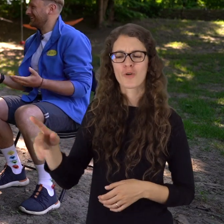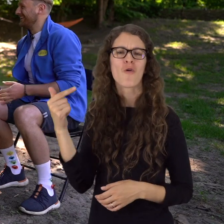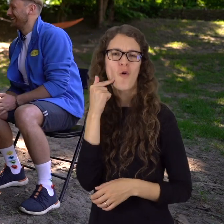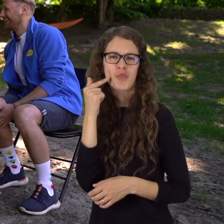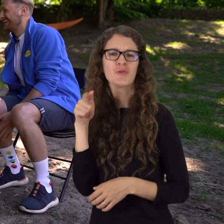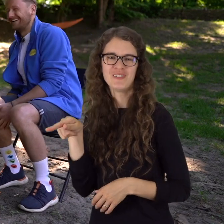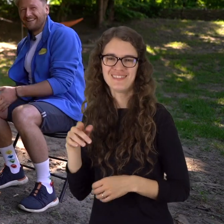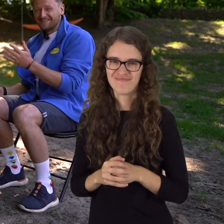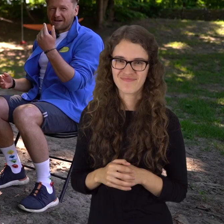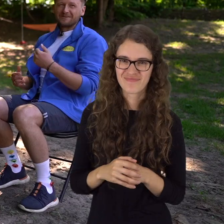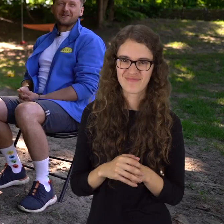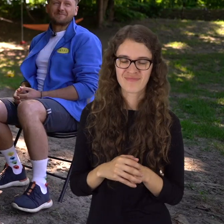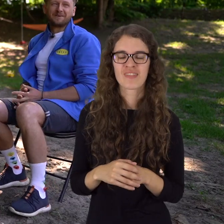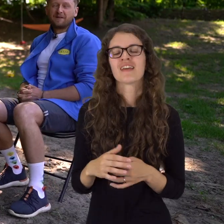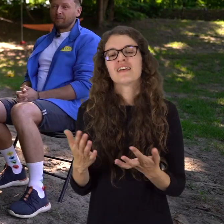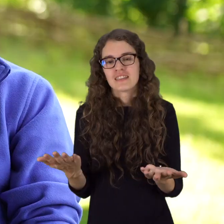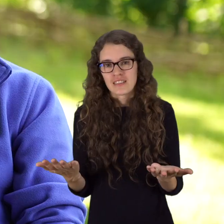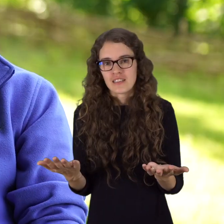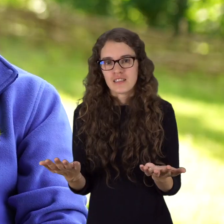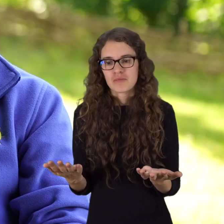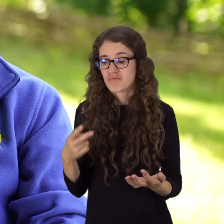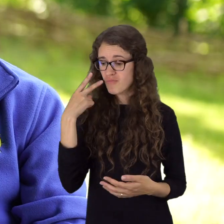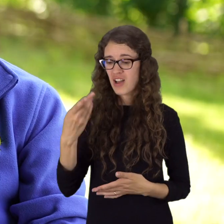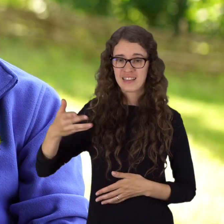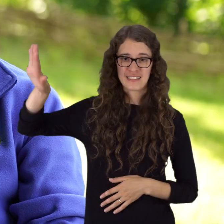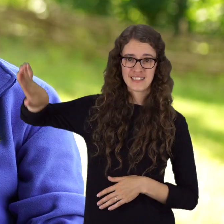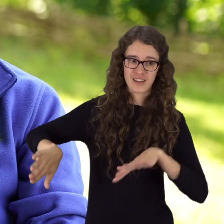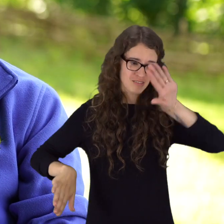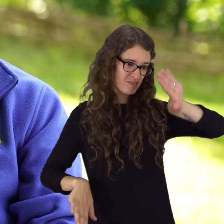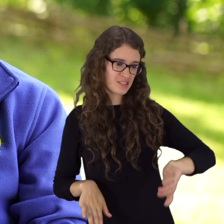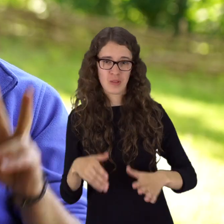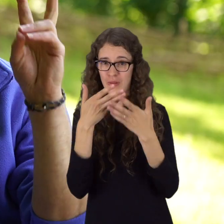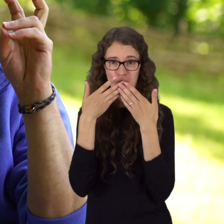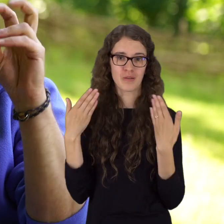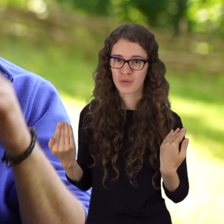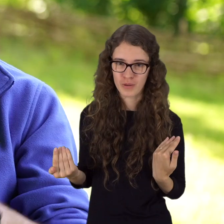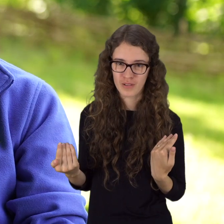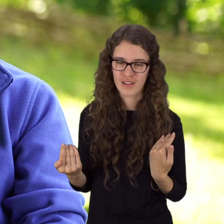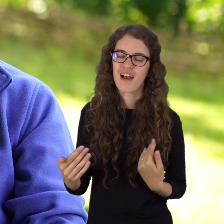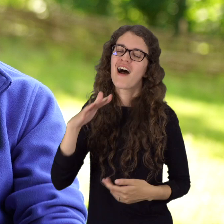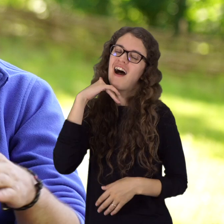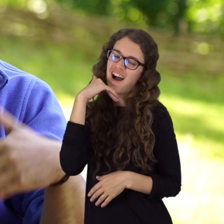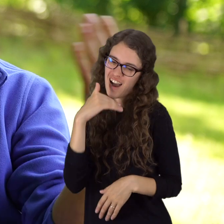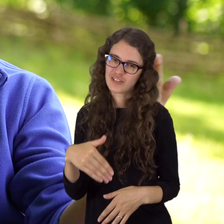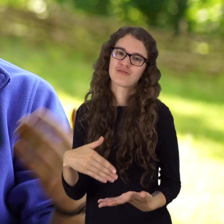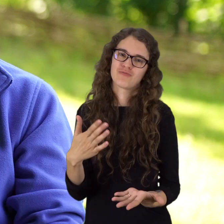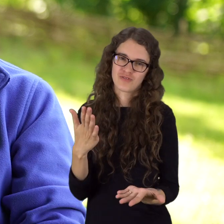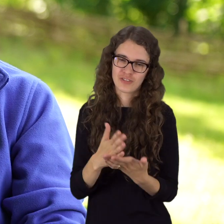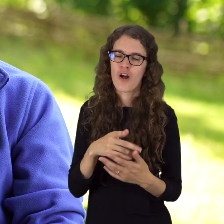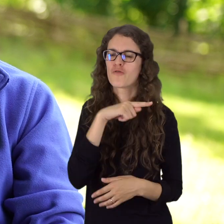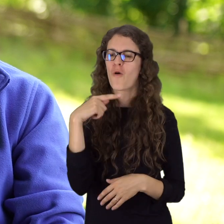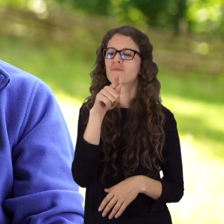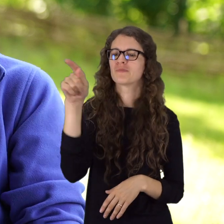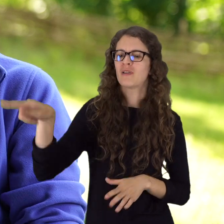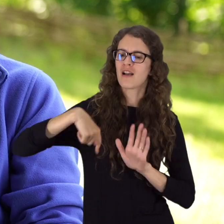daugiau. Ne, bet šiaip nėra sienų. Nėra sienų, na, nėra sienų, nes, aišku, vis tiek dauguma